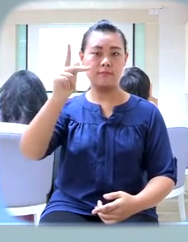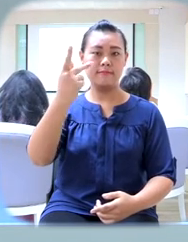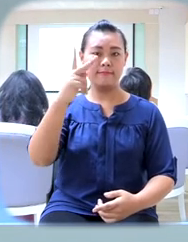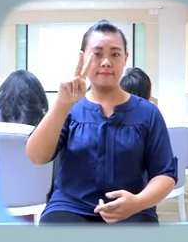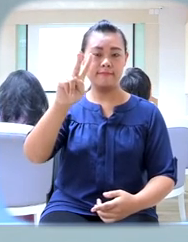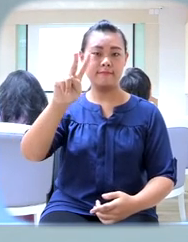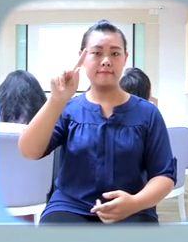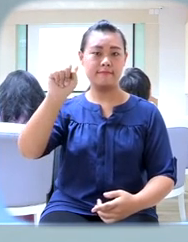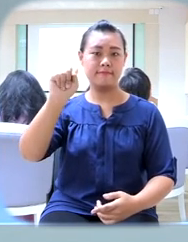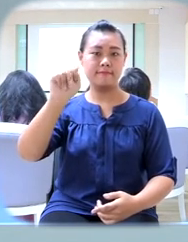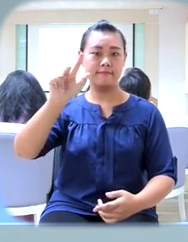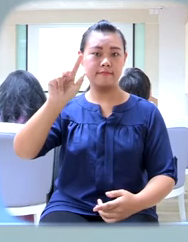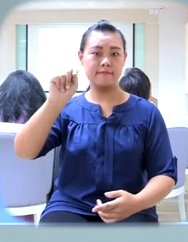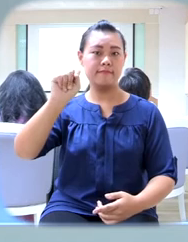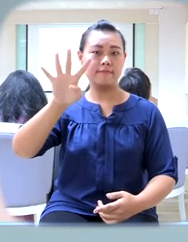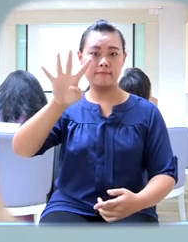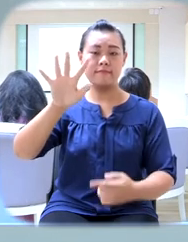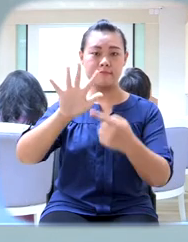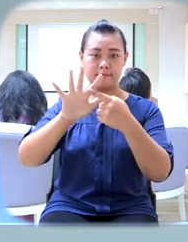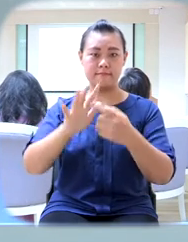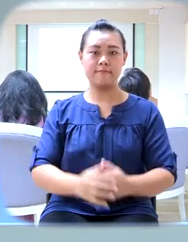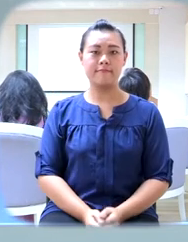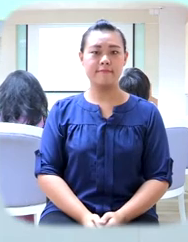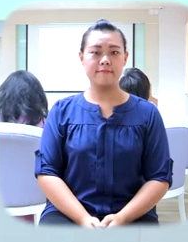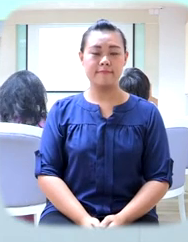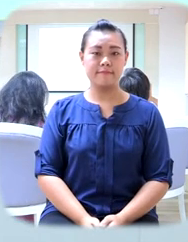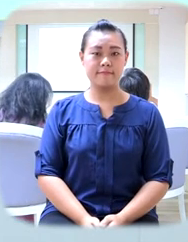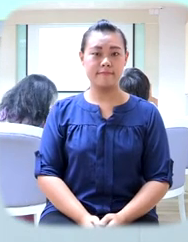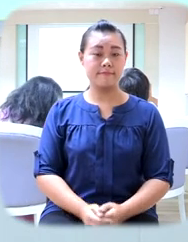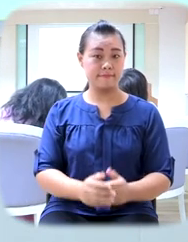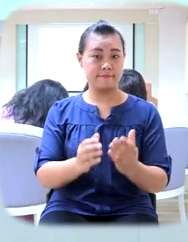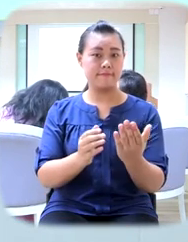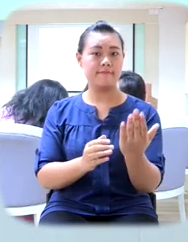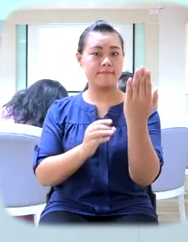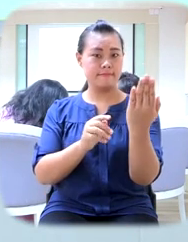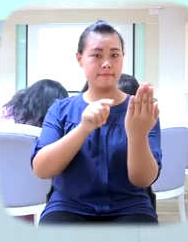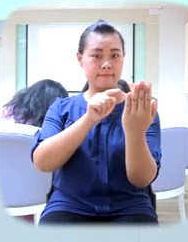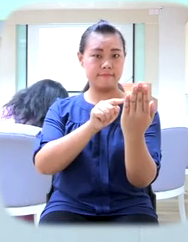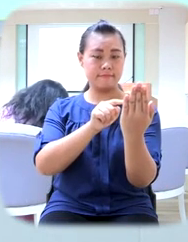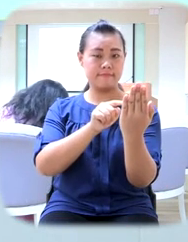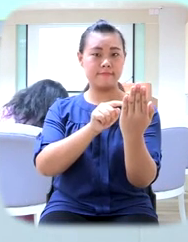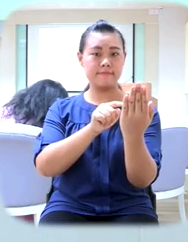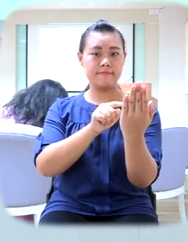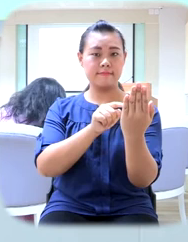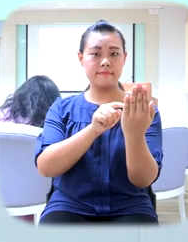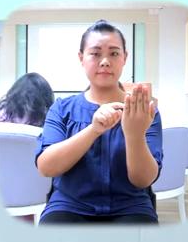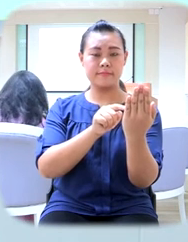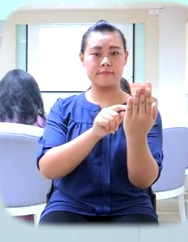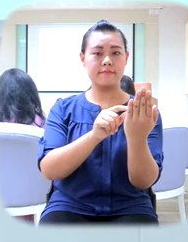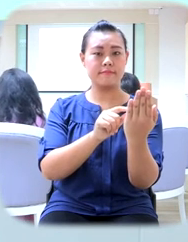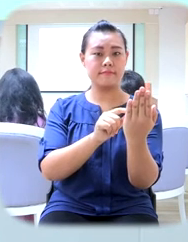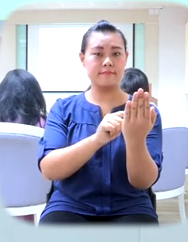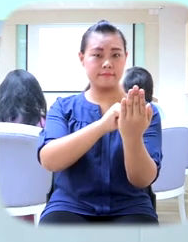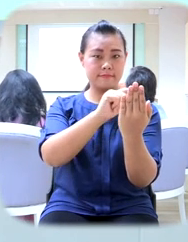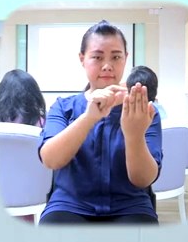อันนี้เป็นตัวอย่างคัมภีร์ที่ปรากฏอยู่ในคัมภีร์ไตรโลกยวินิจฉัยกถานะครับหรือไตรโลกวินิจฉัย